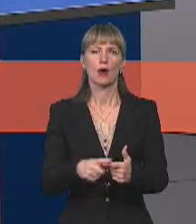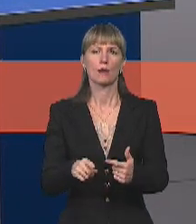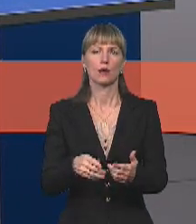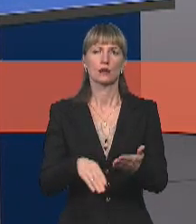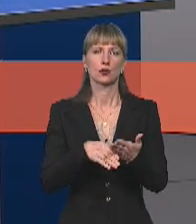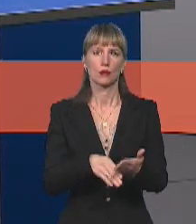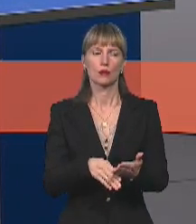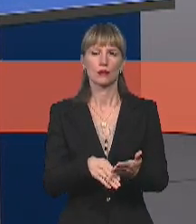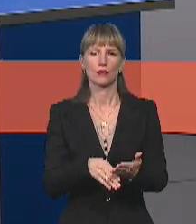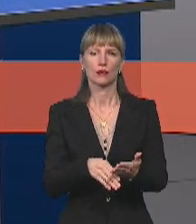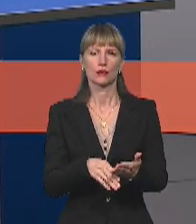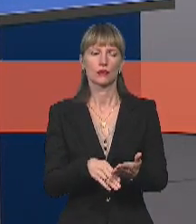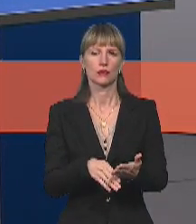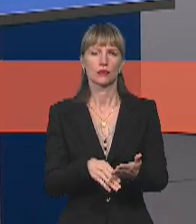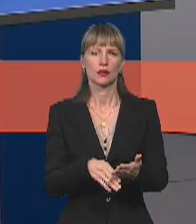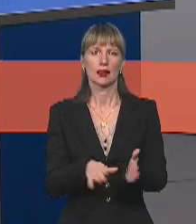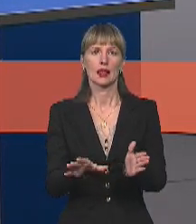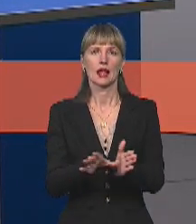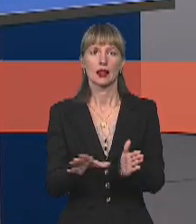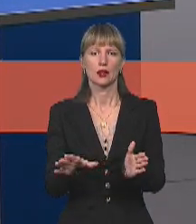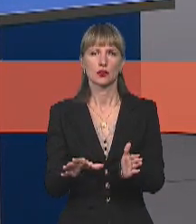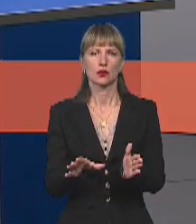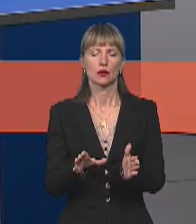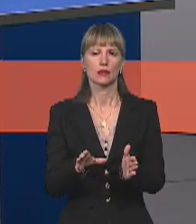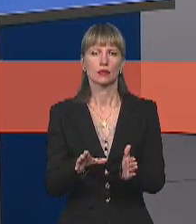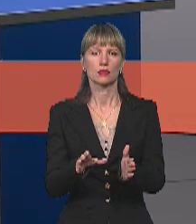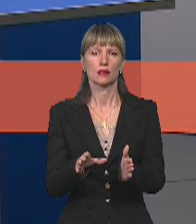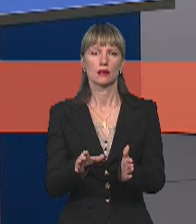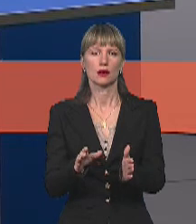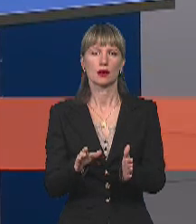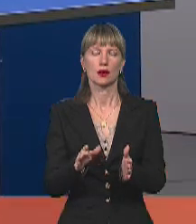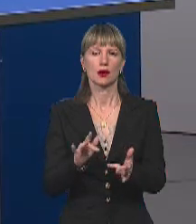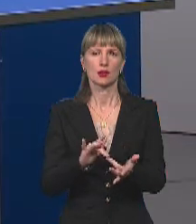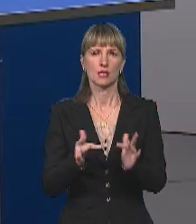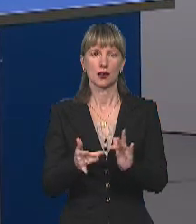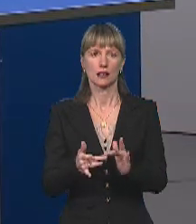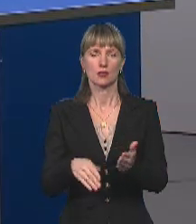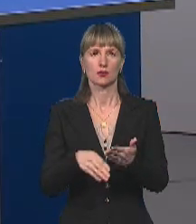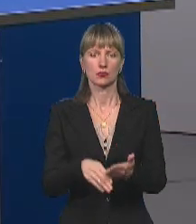за допомогою електронних сервісів. Давайте послухаємо.